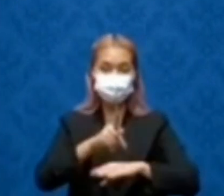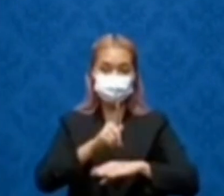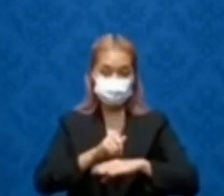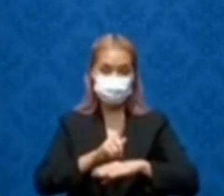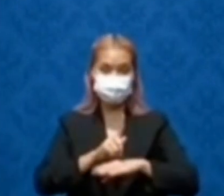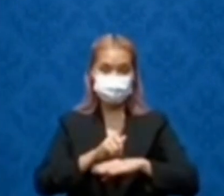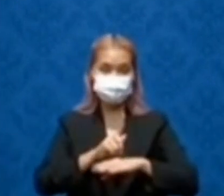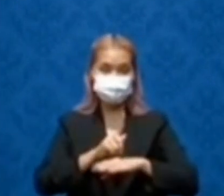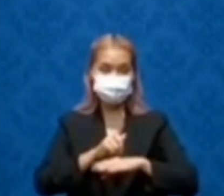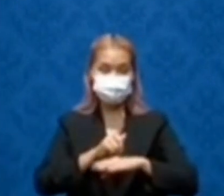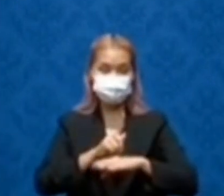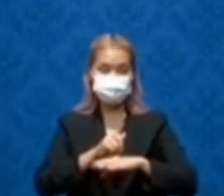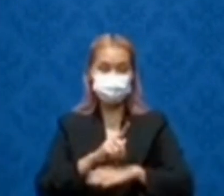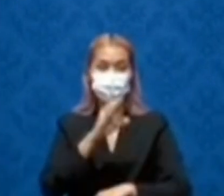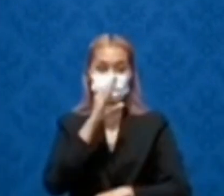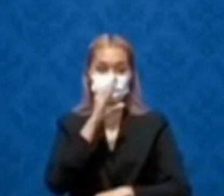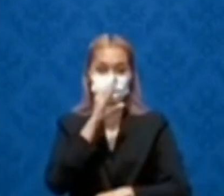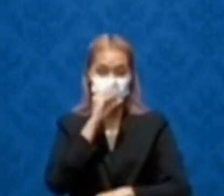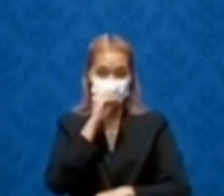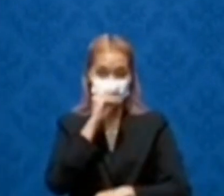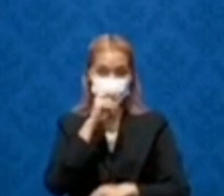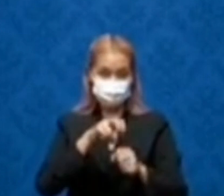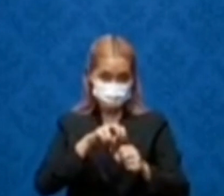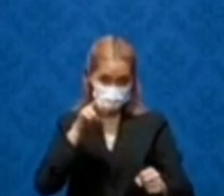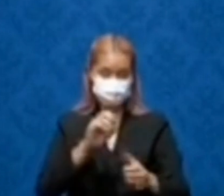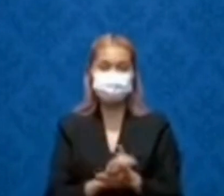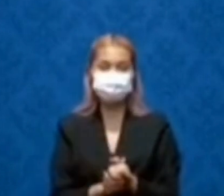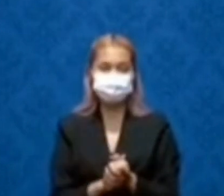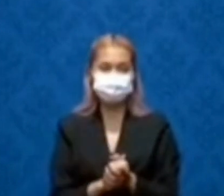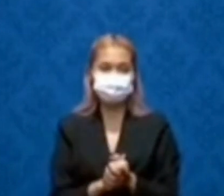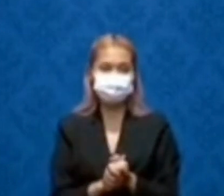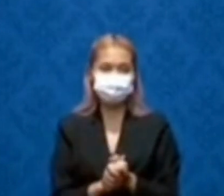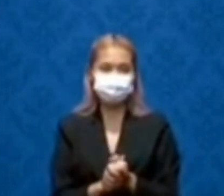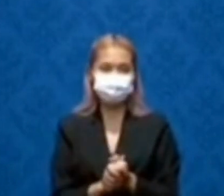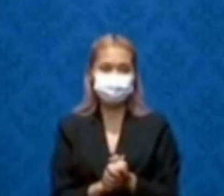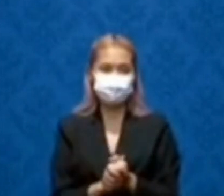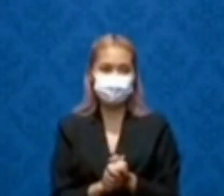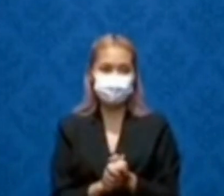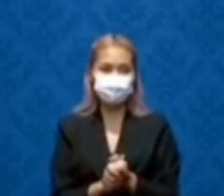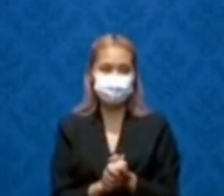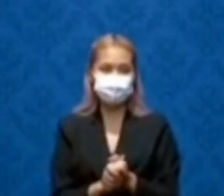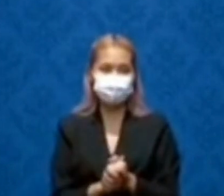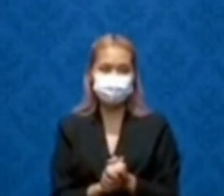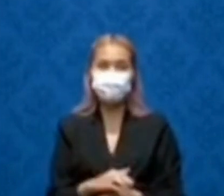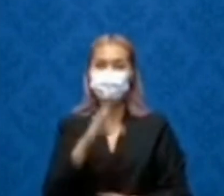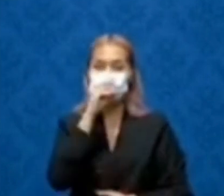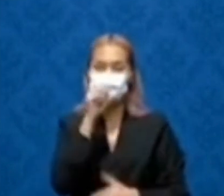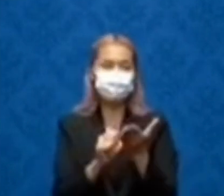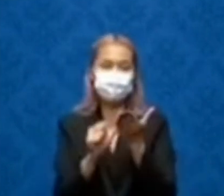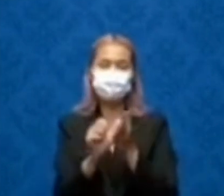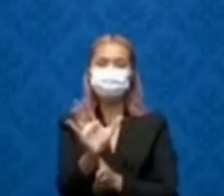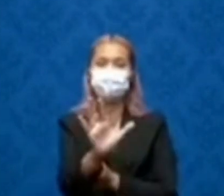พรรคคนของพรรคฝ่ายค้านเนี่ยเป็นคู่ท้วงติงไม่ใช่นะครับยืนยันครับ คงไม่ถอนนะครับแต่ว่ายังสัง